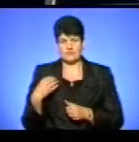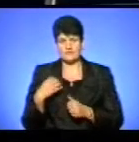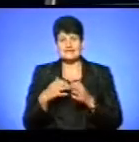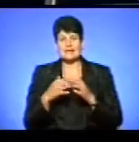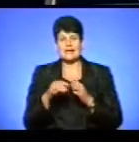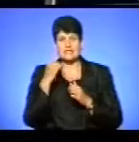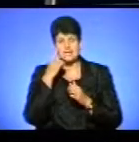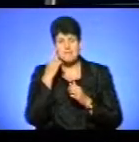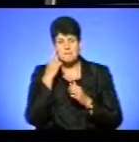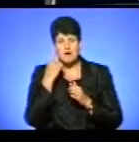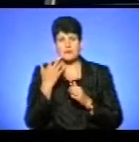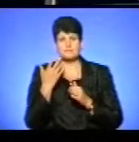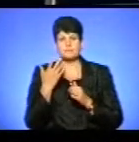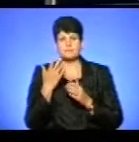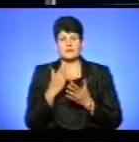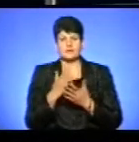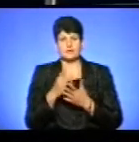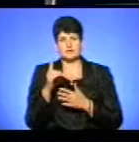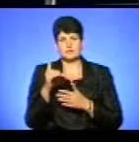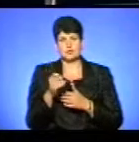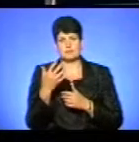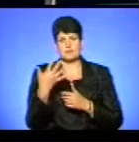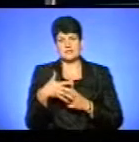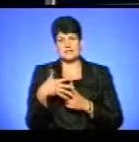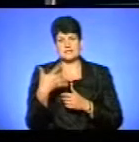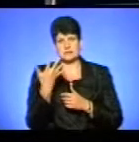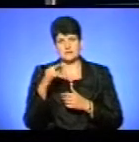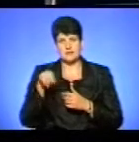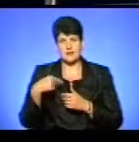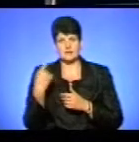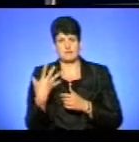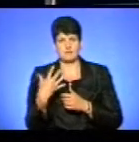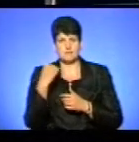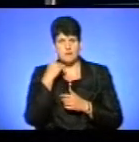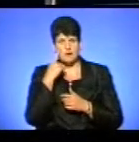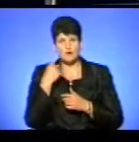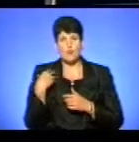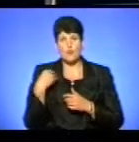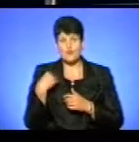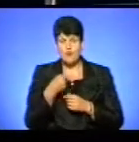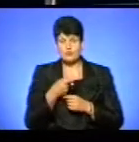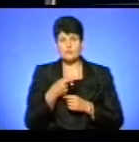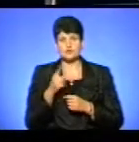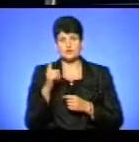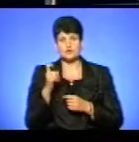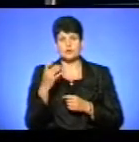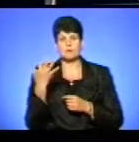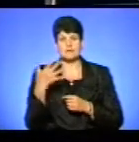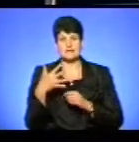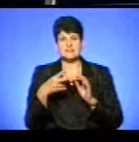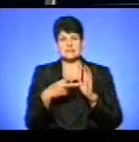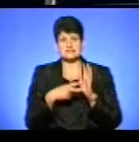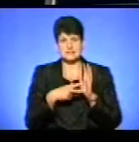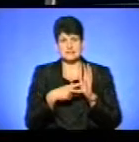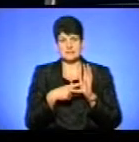бал оцінювання в обласному центрі склав 155,5 балів. У Львові цей показник становить 157